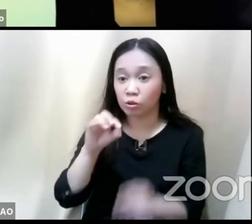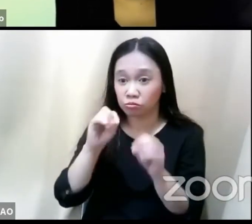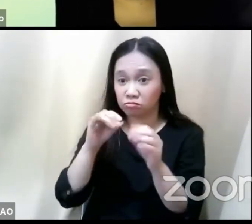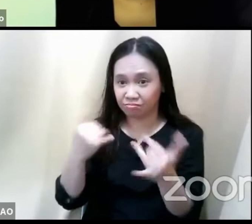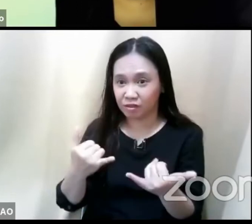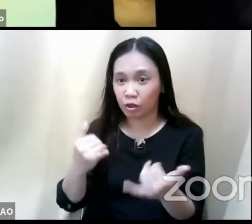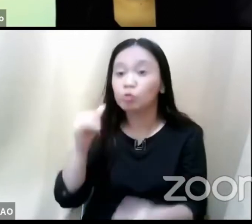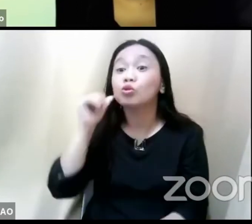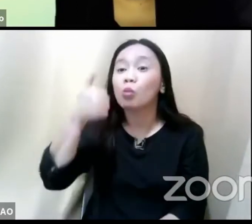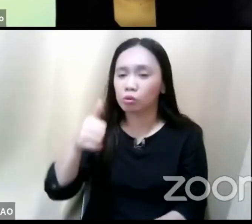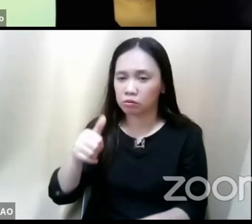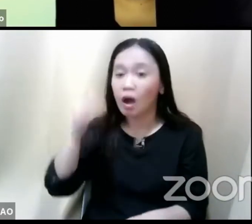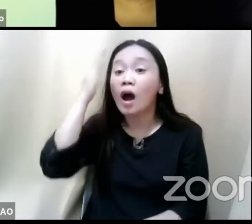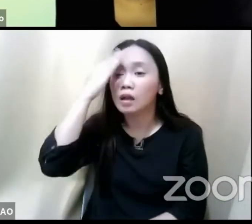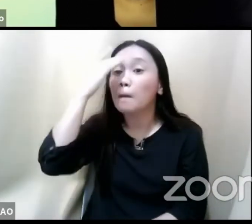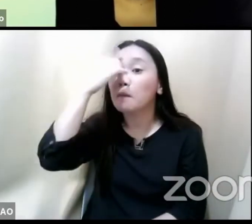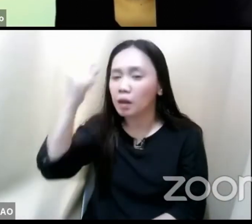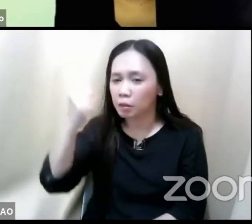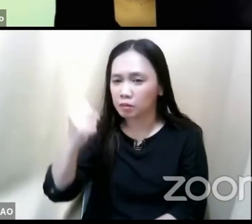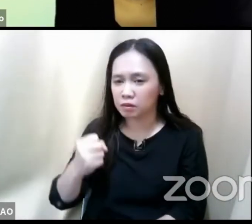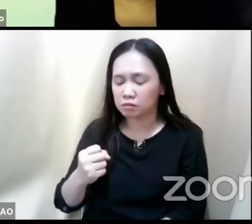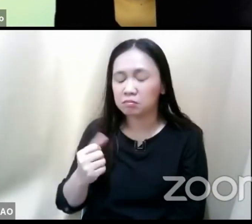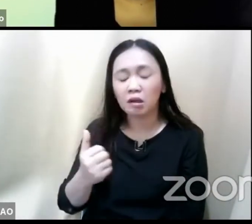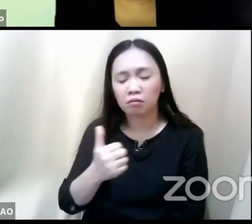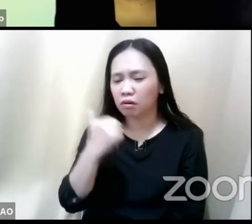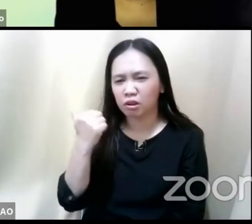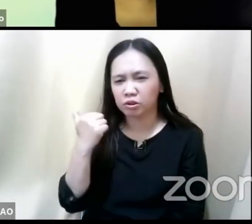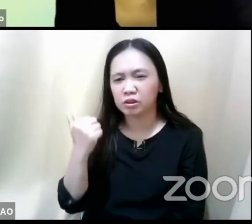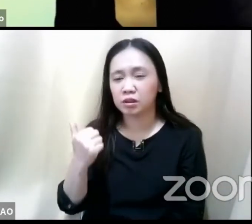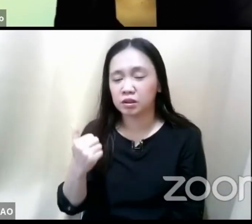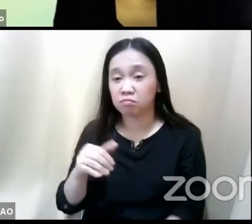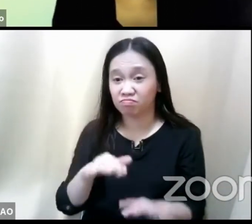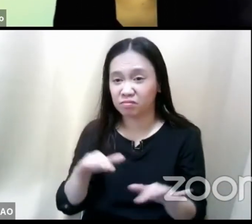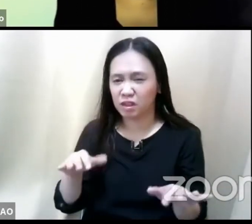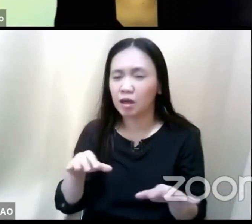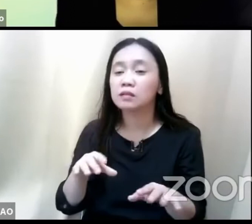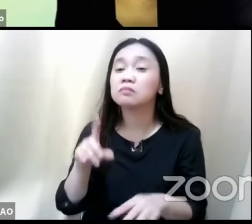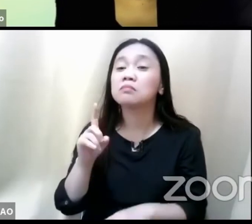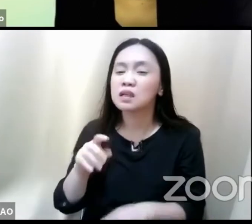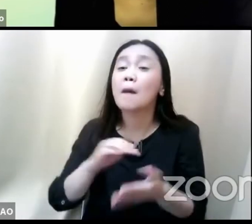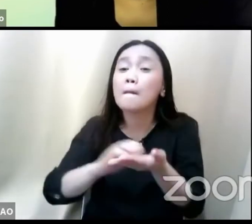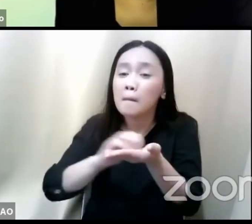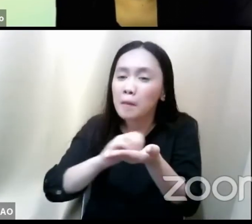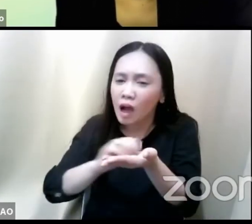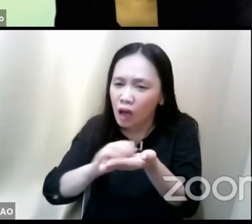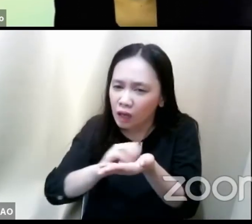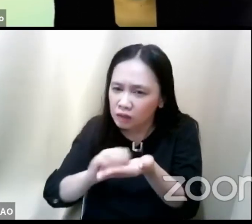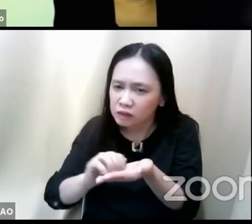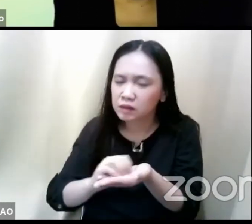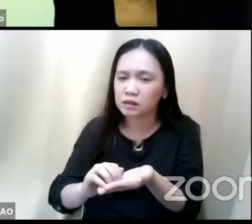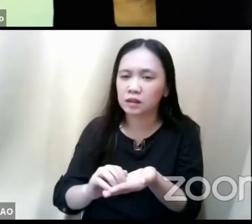Kabisado na yan. But for other kids, you need to practice para lang ma-retain yung skill set na yon, yung mag-duck over and